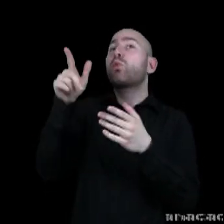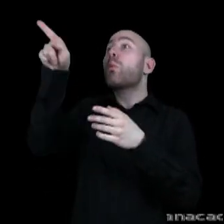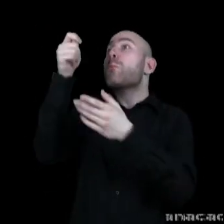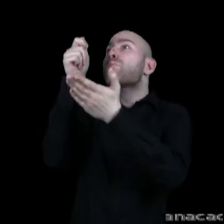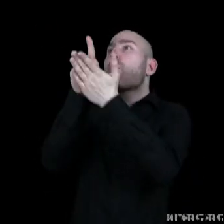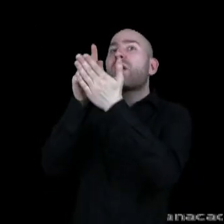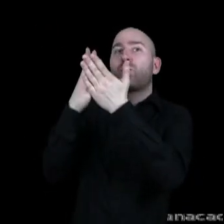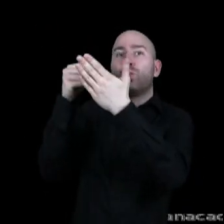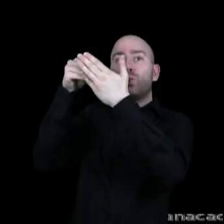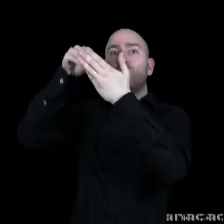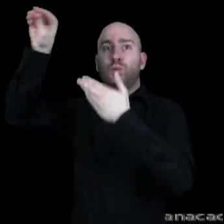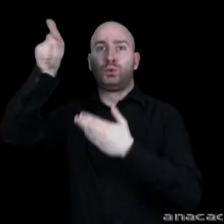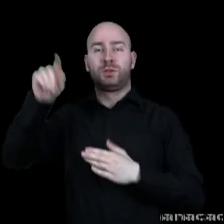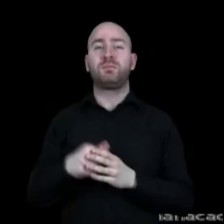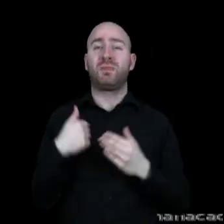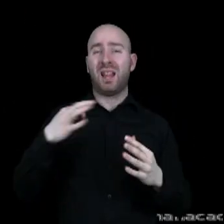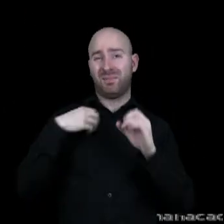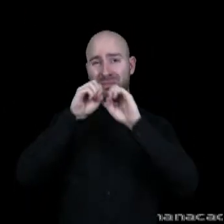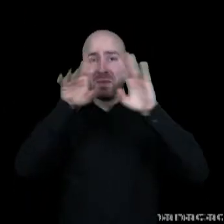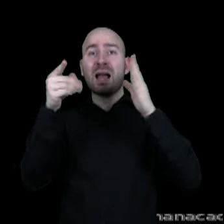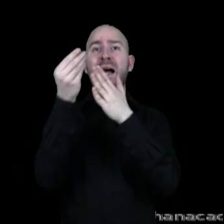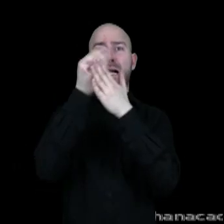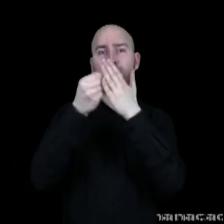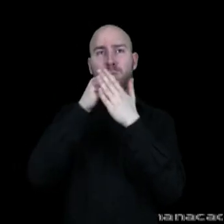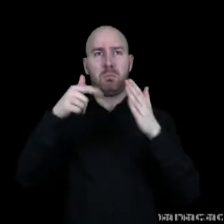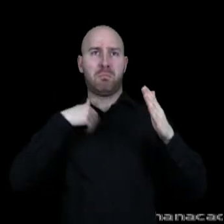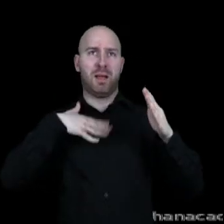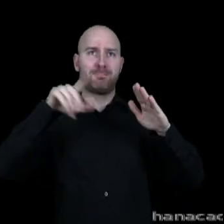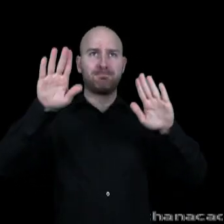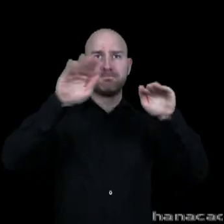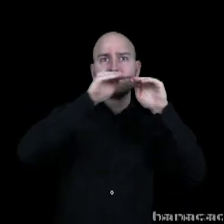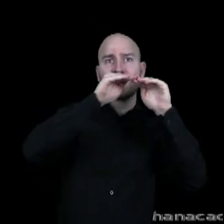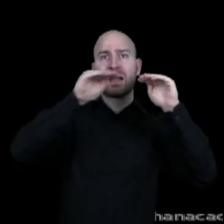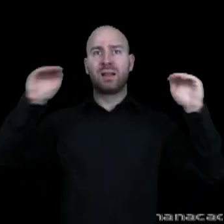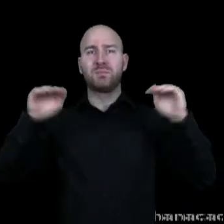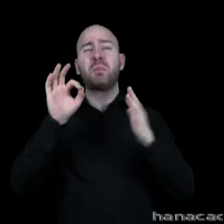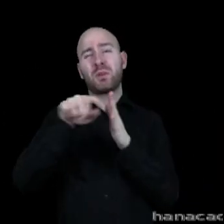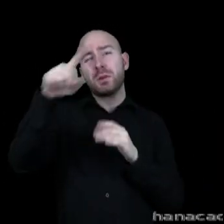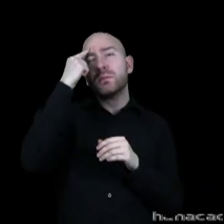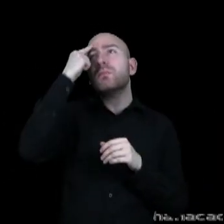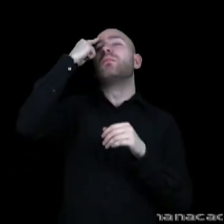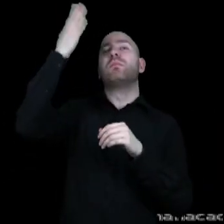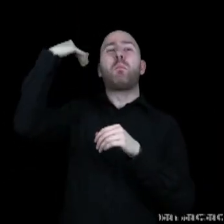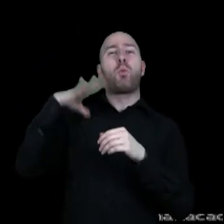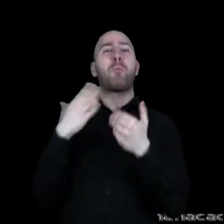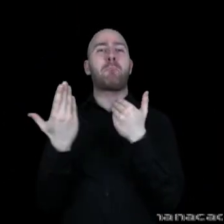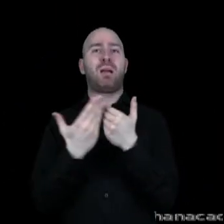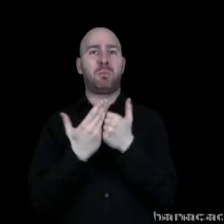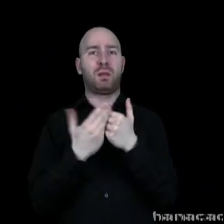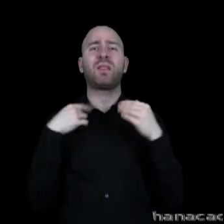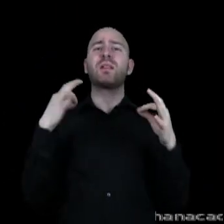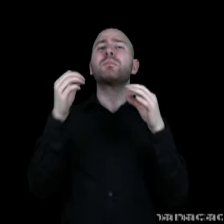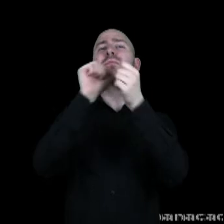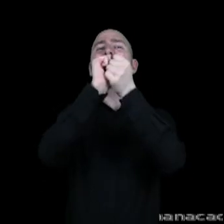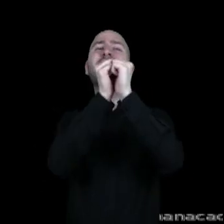Oczywiście nie mogą wydać części pieniędzy, których nie mają, które odprowadzono na podatek. Przedstawię to na rysunku. Tu mamy linię, może przypomnicie